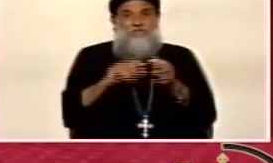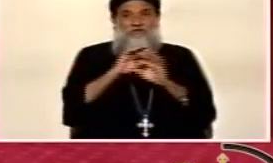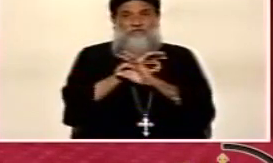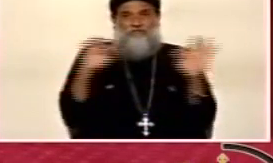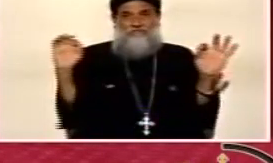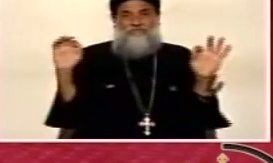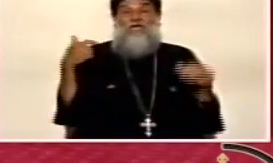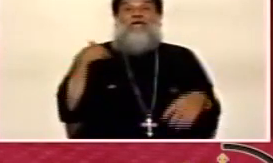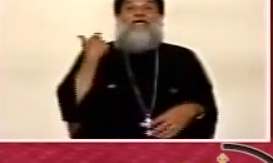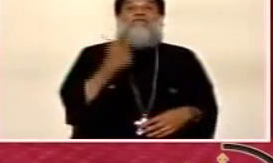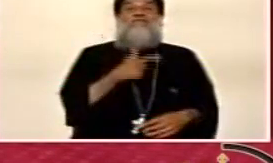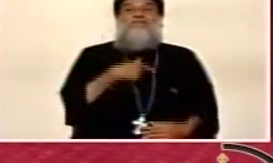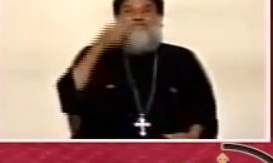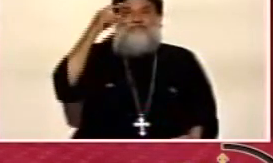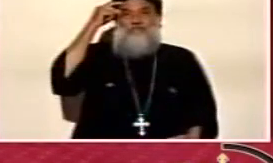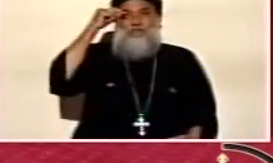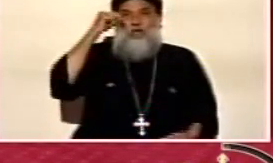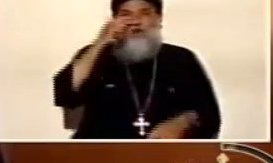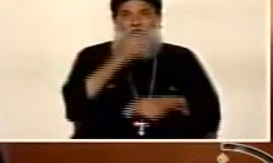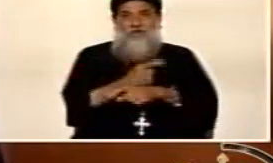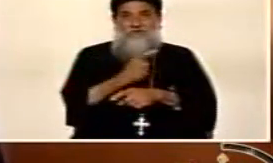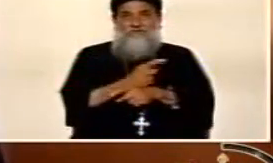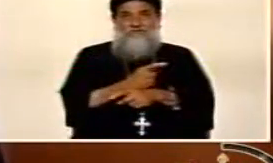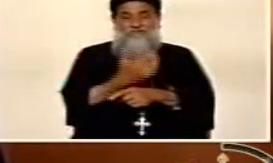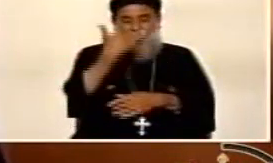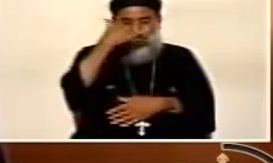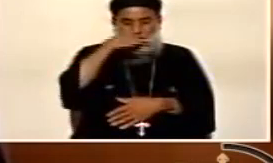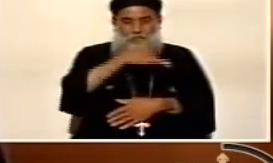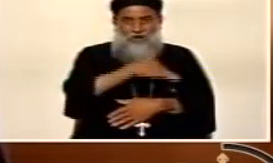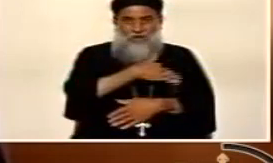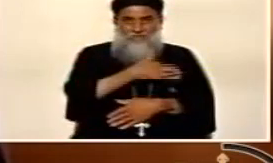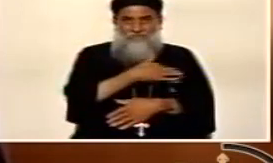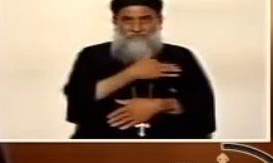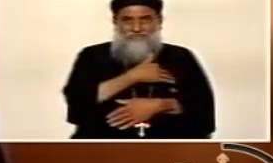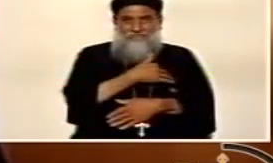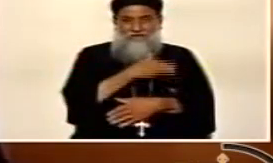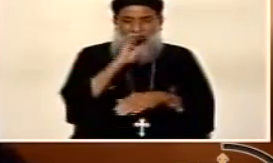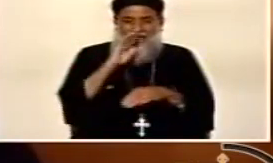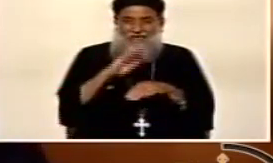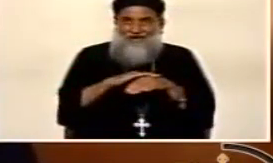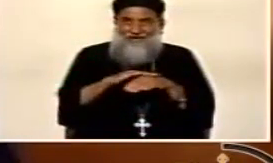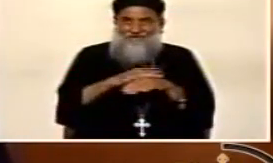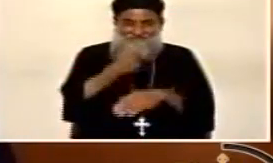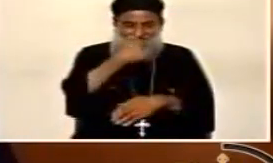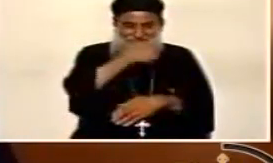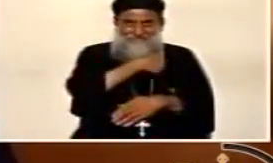يعني القديس بولس مس نقطة مهمة جدا جدا، وهي